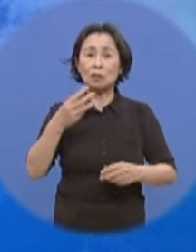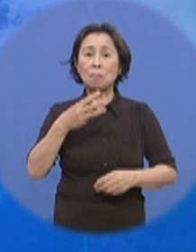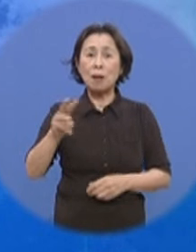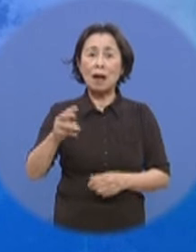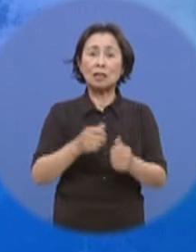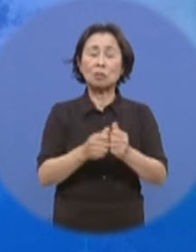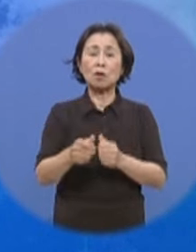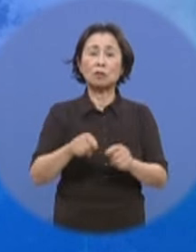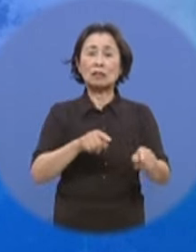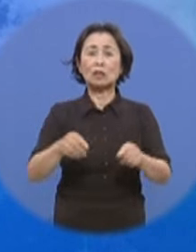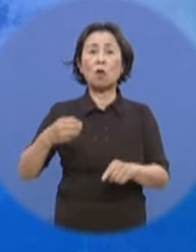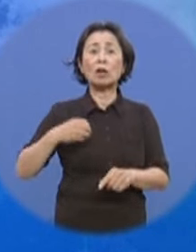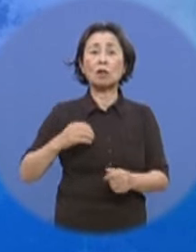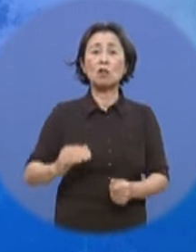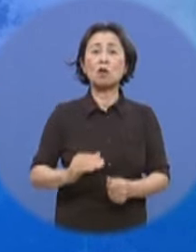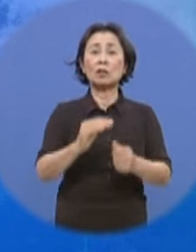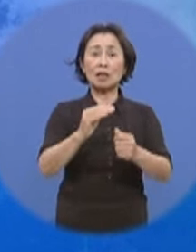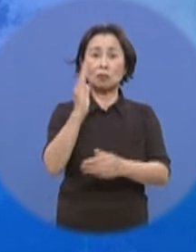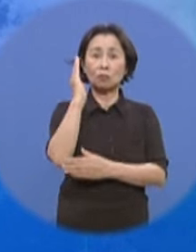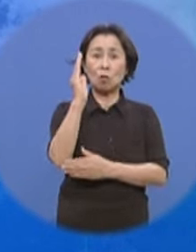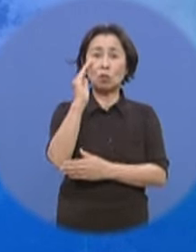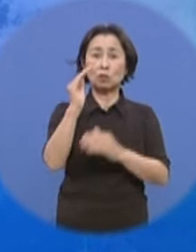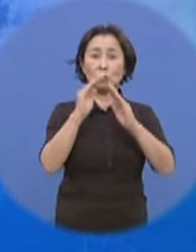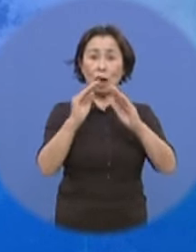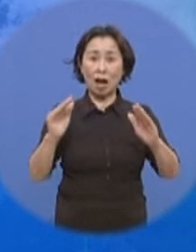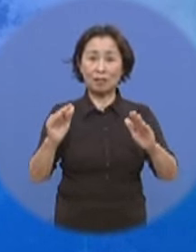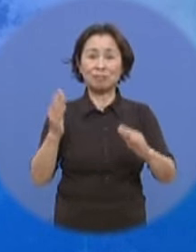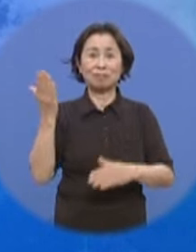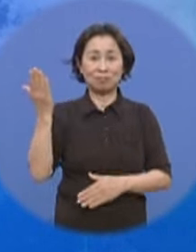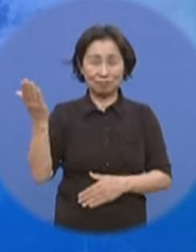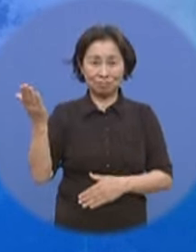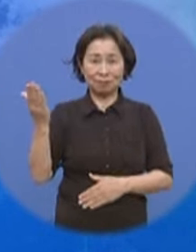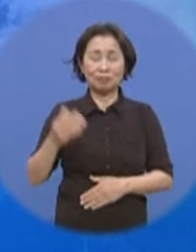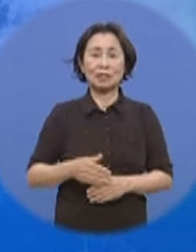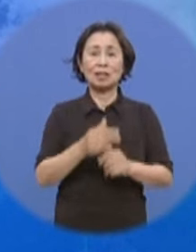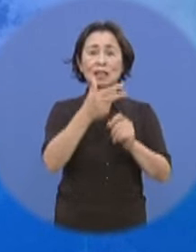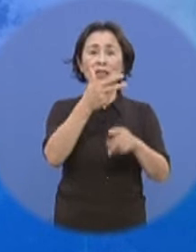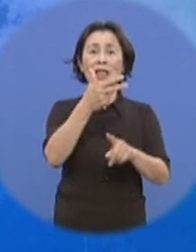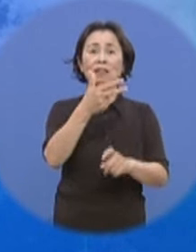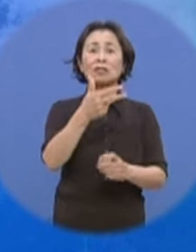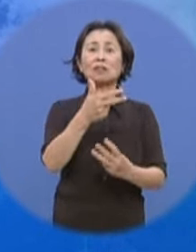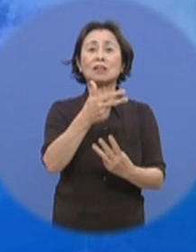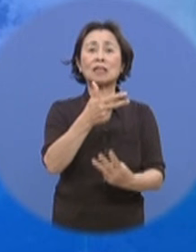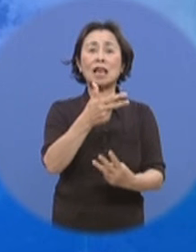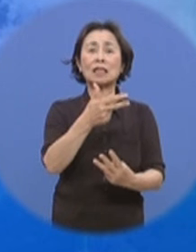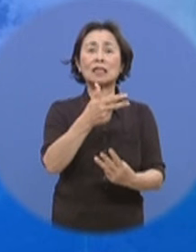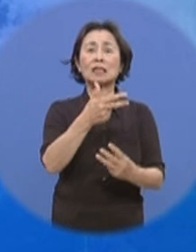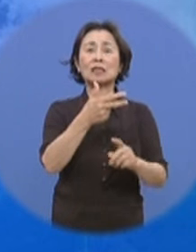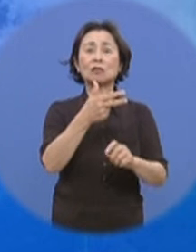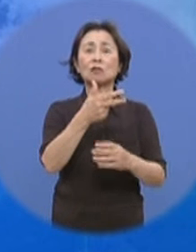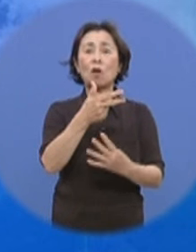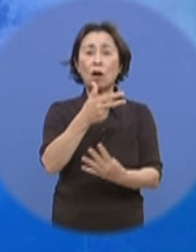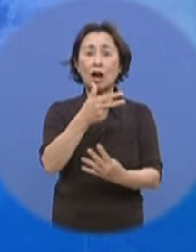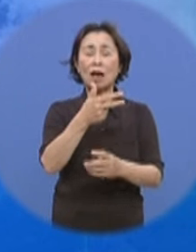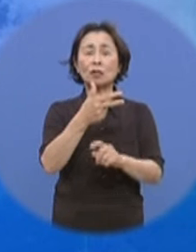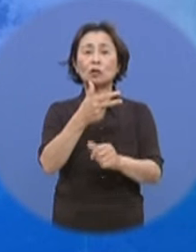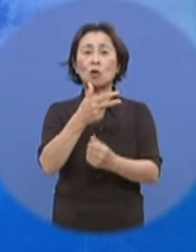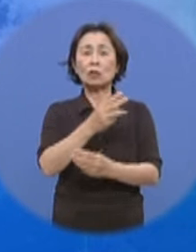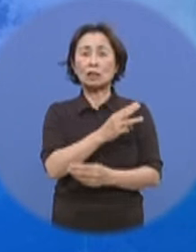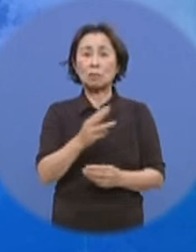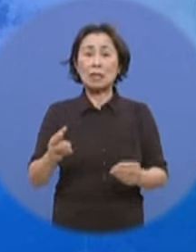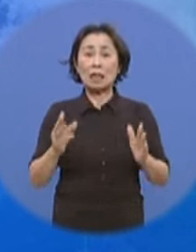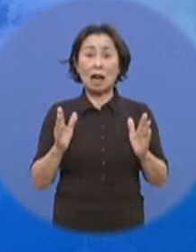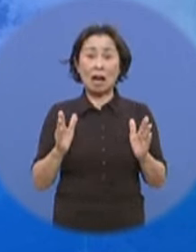を要請する講習会のお知らせです公衆は7月13日14日15日の3